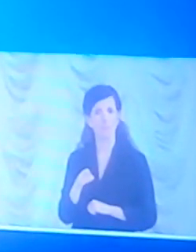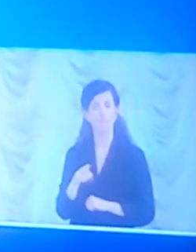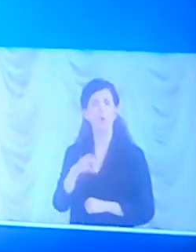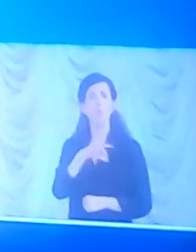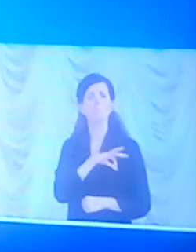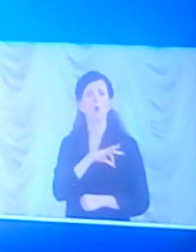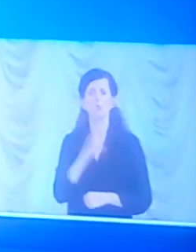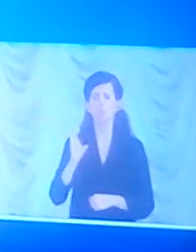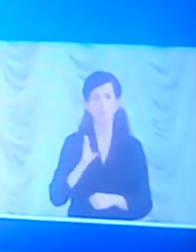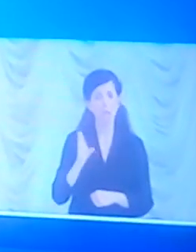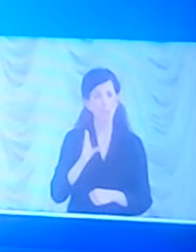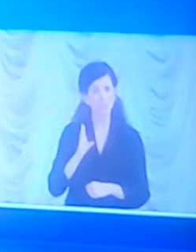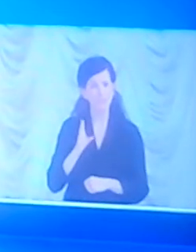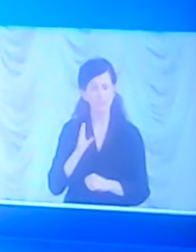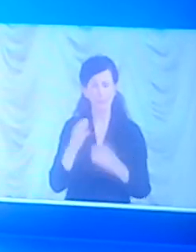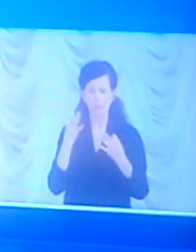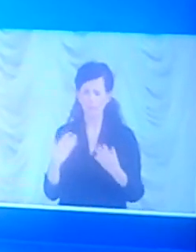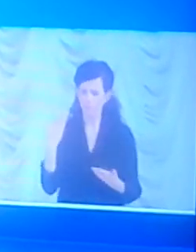bonus